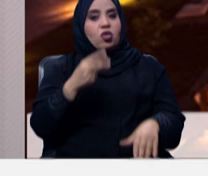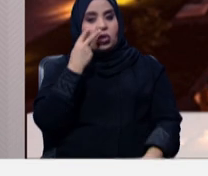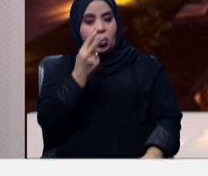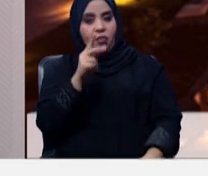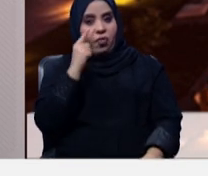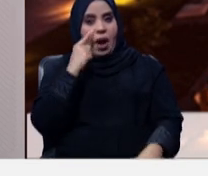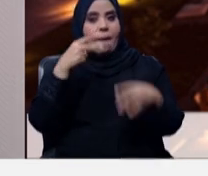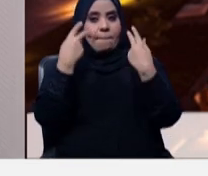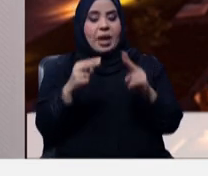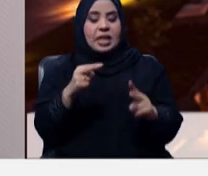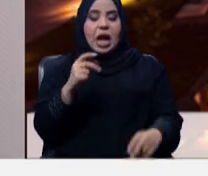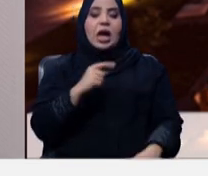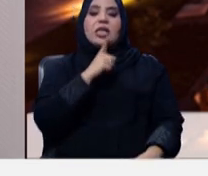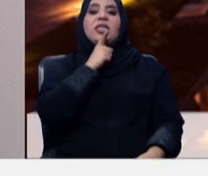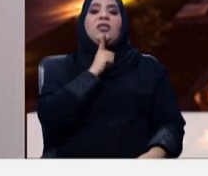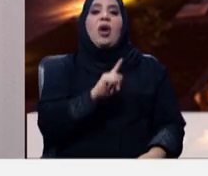تاريخ 12